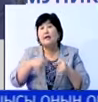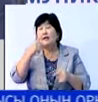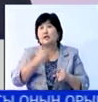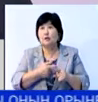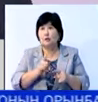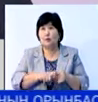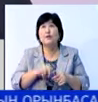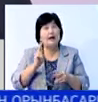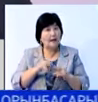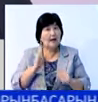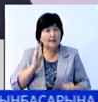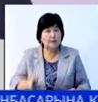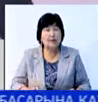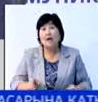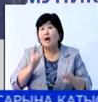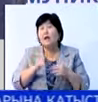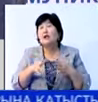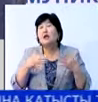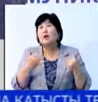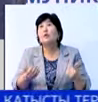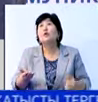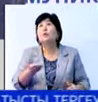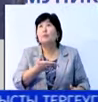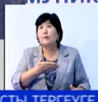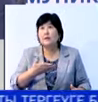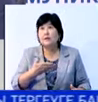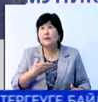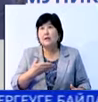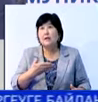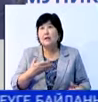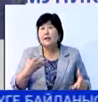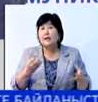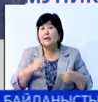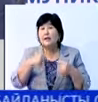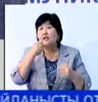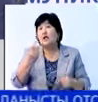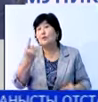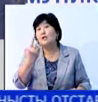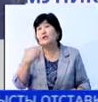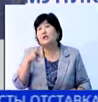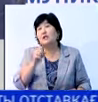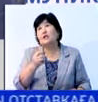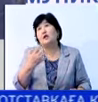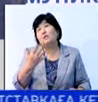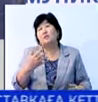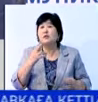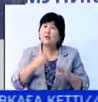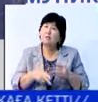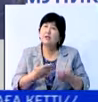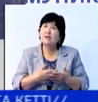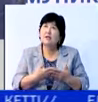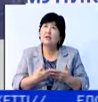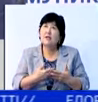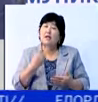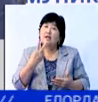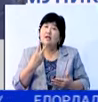қаласа оны аяқтаймыз. Аяқтағанда да бұл лагерді біз деген енді мүмкіндігінше келесі жылдың бірінші лагерінің берсек деген ойымыз бар. Яғни айтқан кезде хотя бы